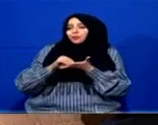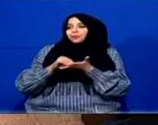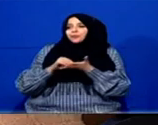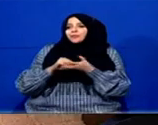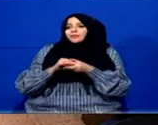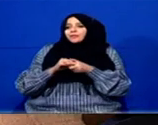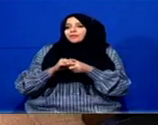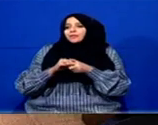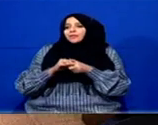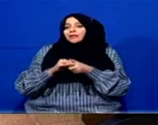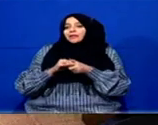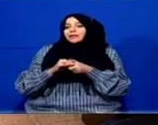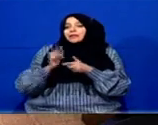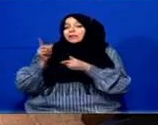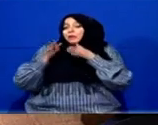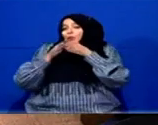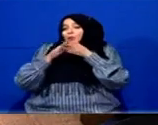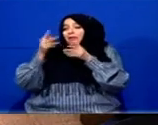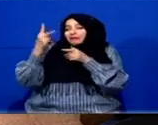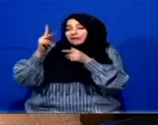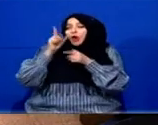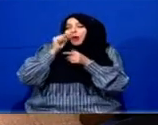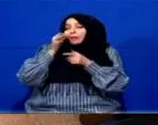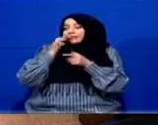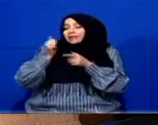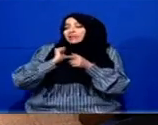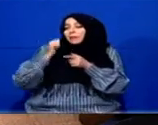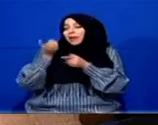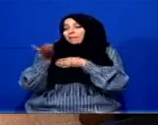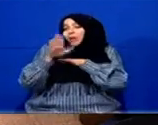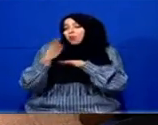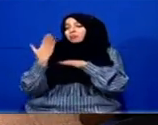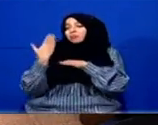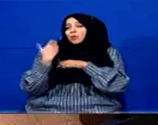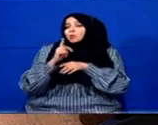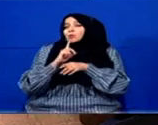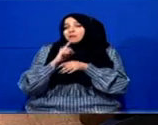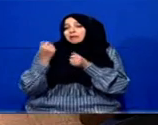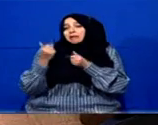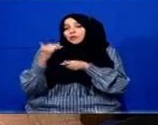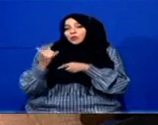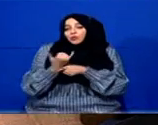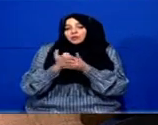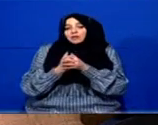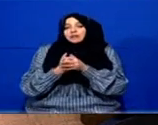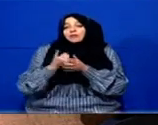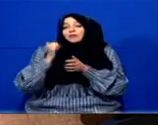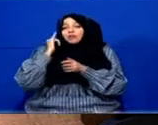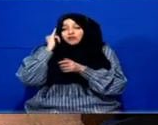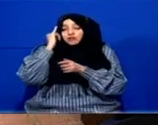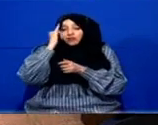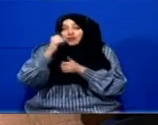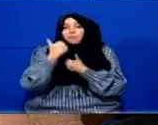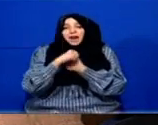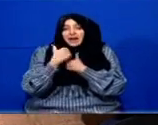شيخنا الفاضل توفيق الوالده الكريم رحمه الله من ايام بعد ما كانت تعاني من المرض الذي اقعدها الفراش وفي هذه الفتره